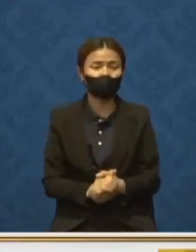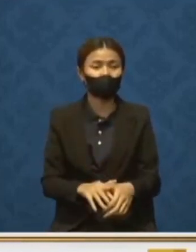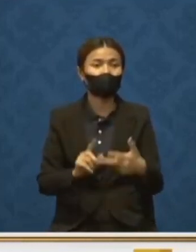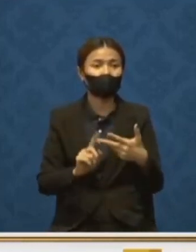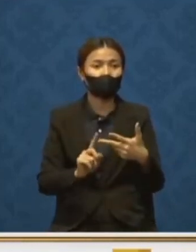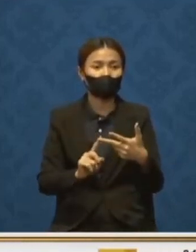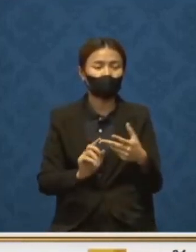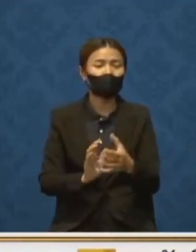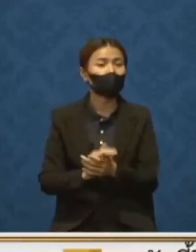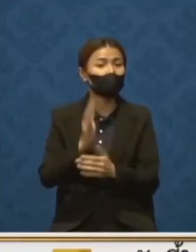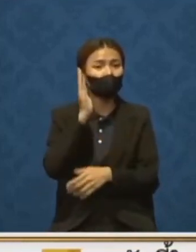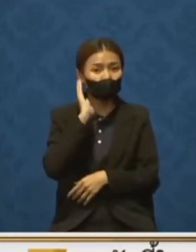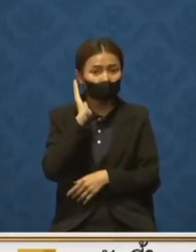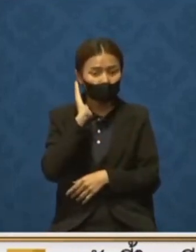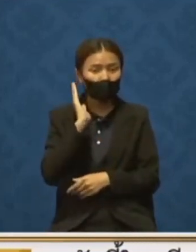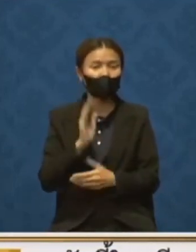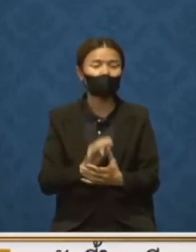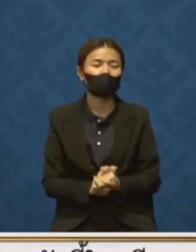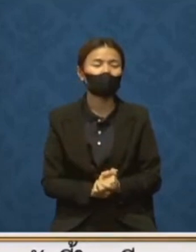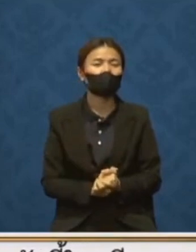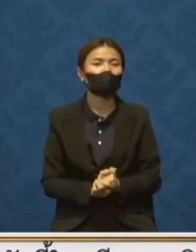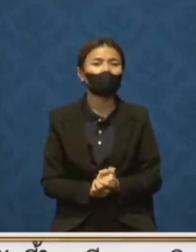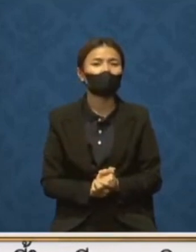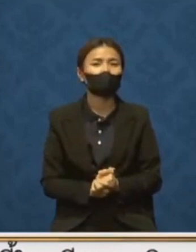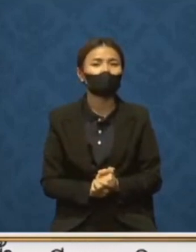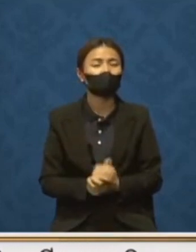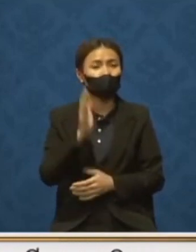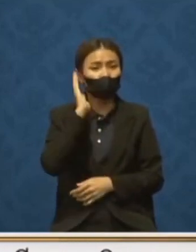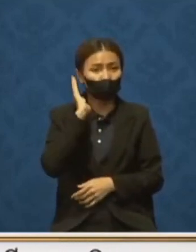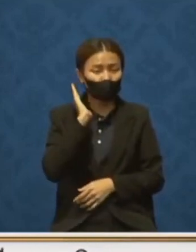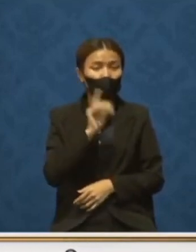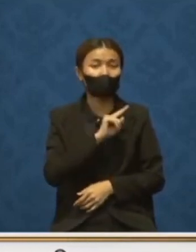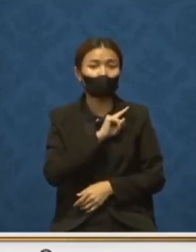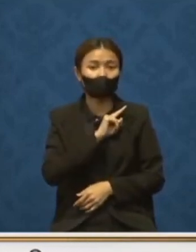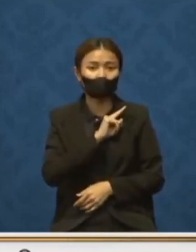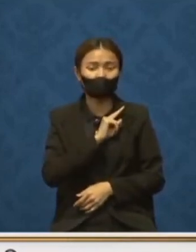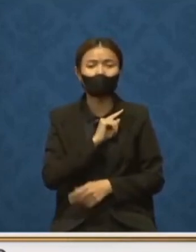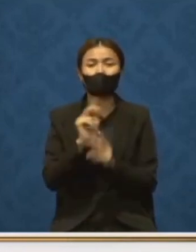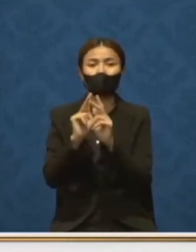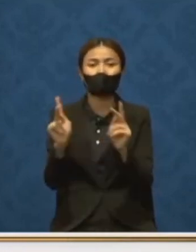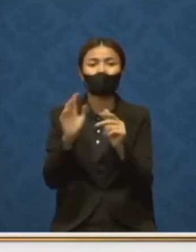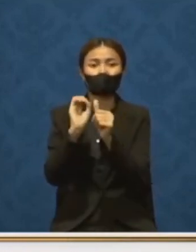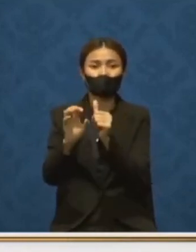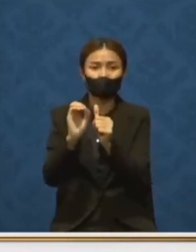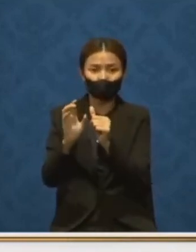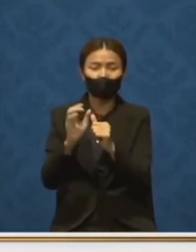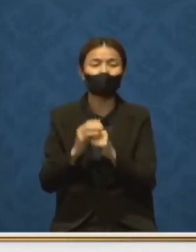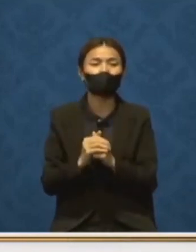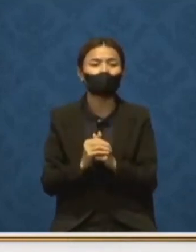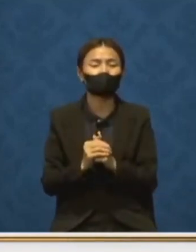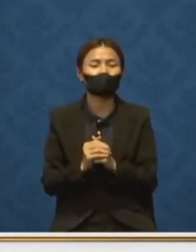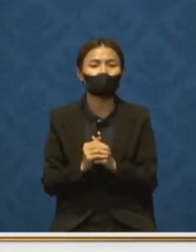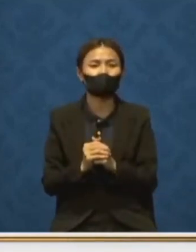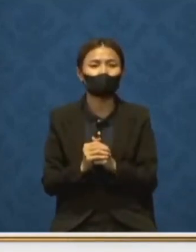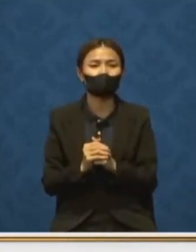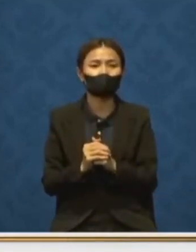3. นายชยานนท์กิตยาชเวงที่ปรึกษาประจำคณะกรรมการ